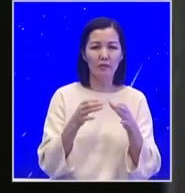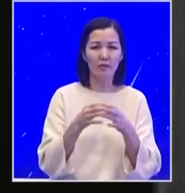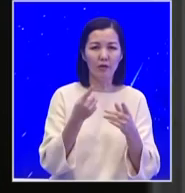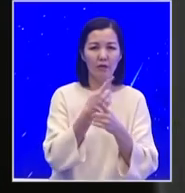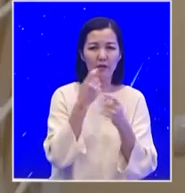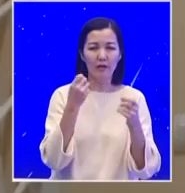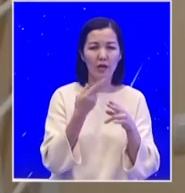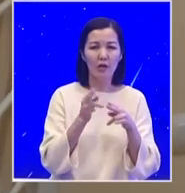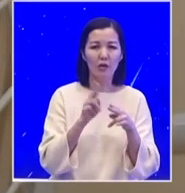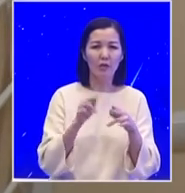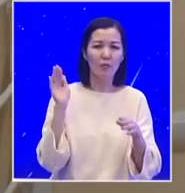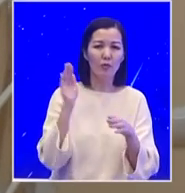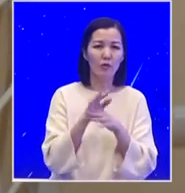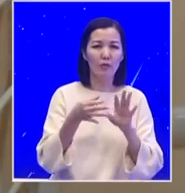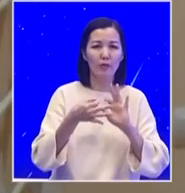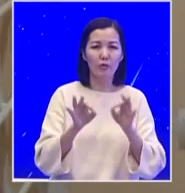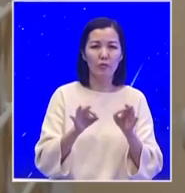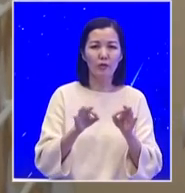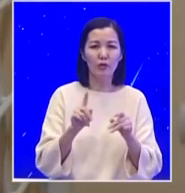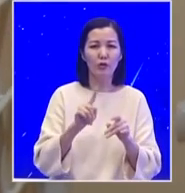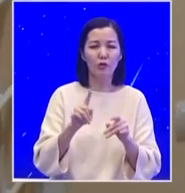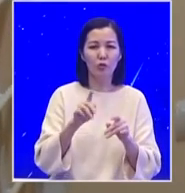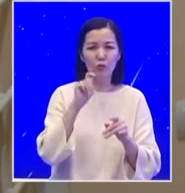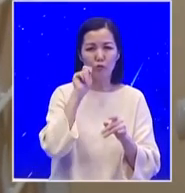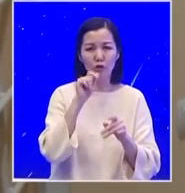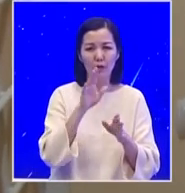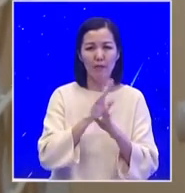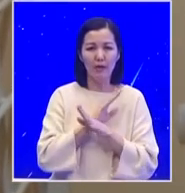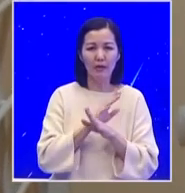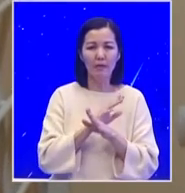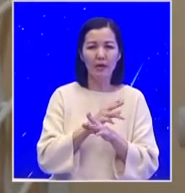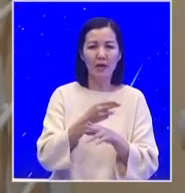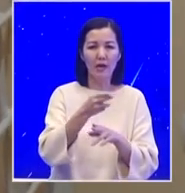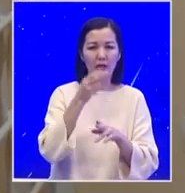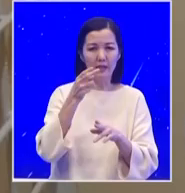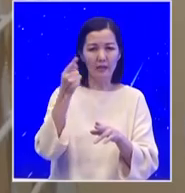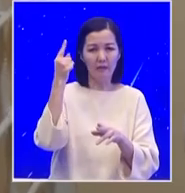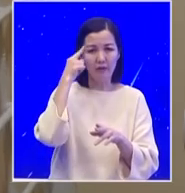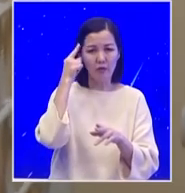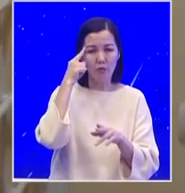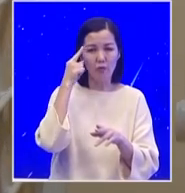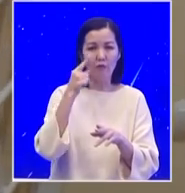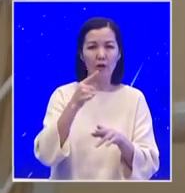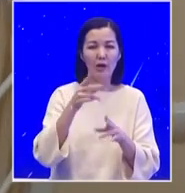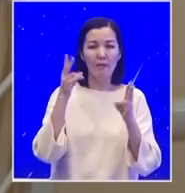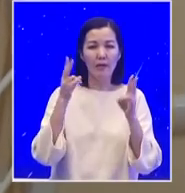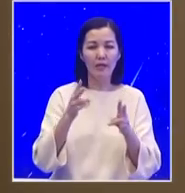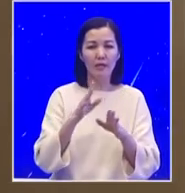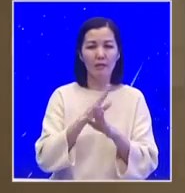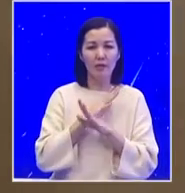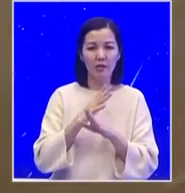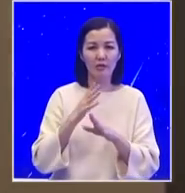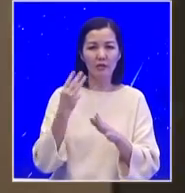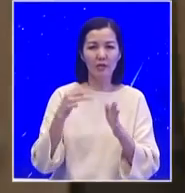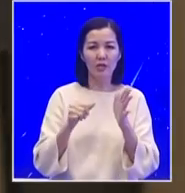информацию, которую дополнили подробностями о том, что мужчина погиб от огнестрельного ранения в голову. Потерпевшим